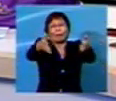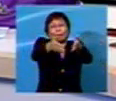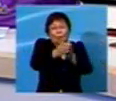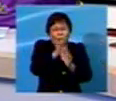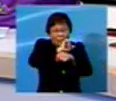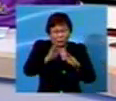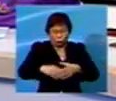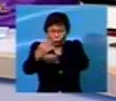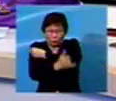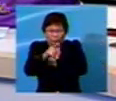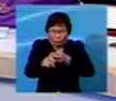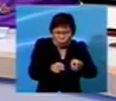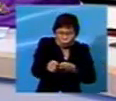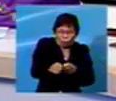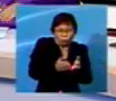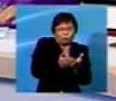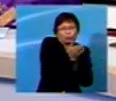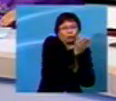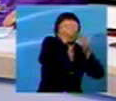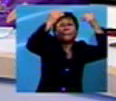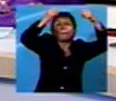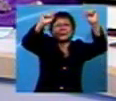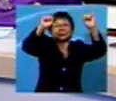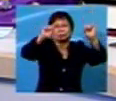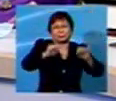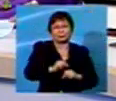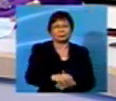asing perlu diuruskan secara terus oleh maj